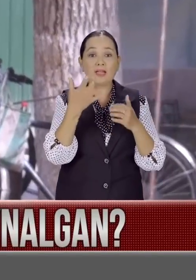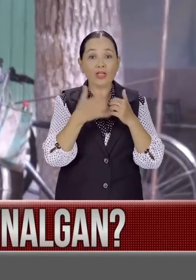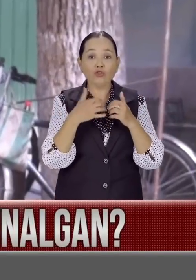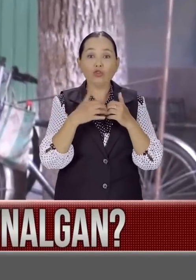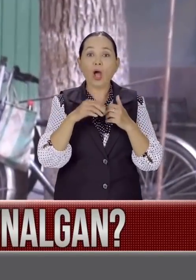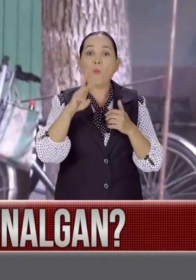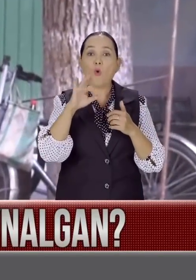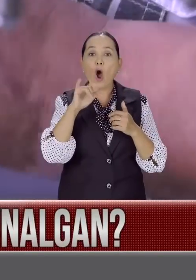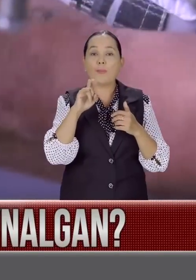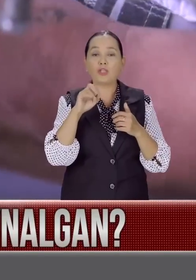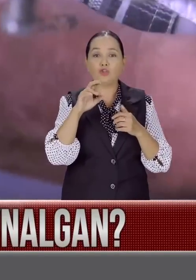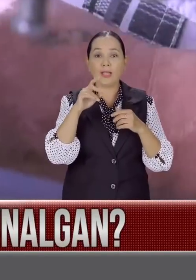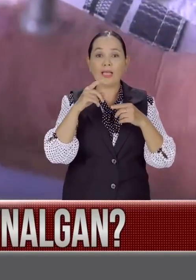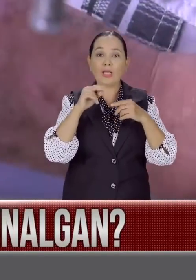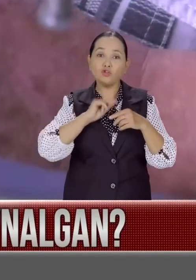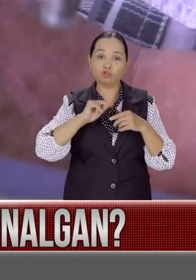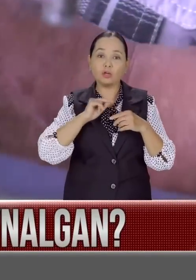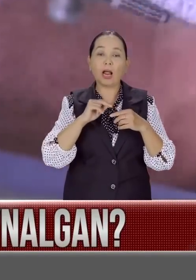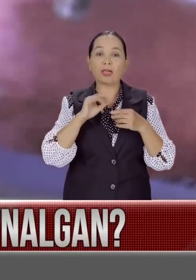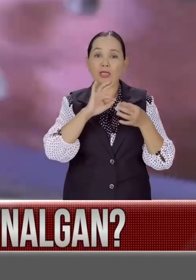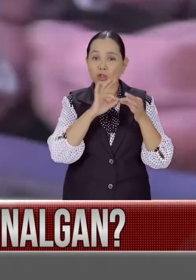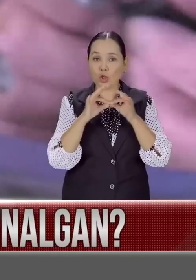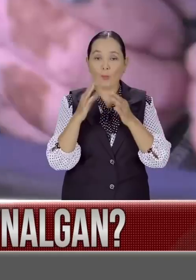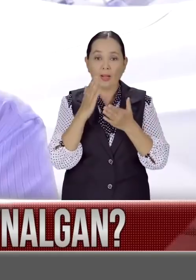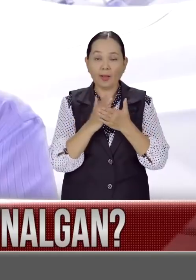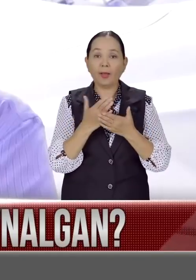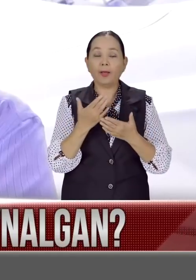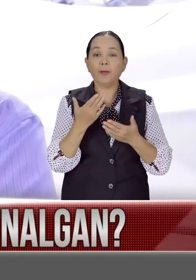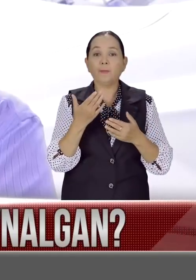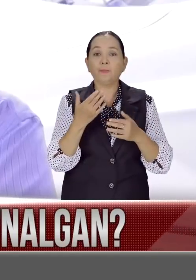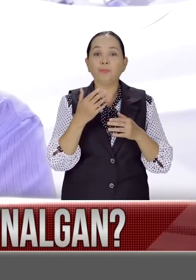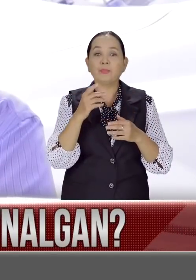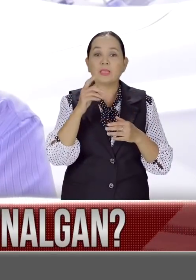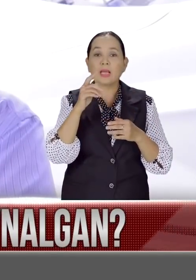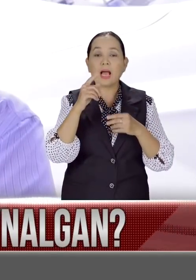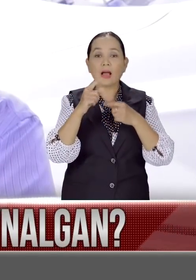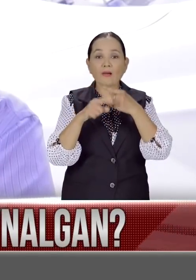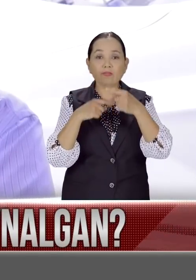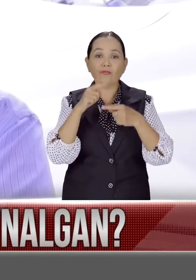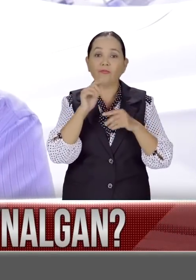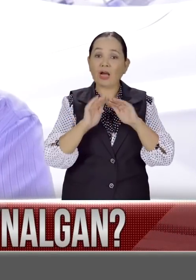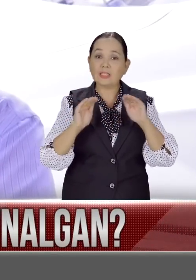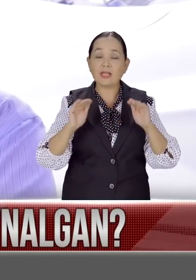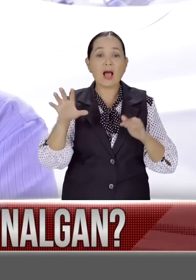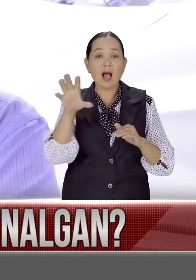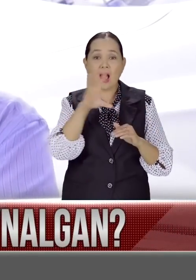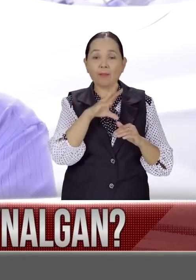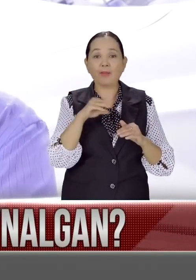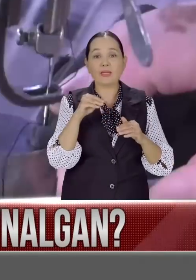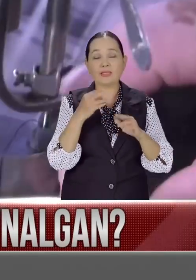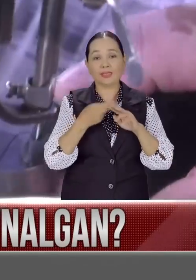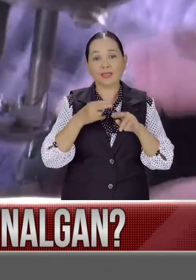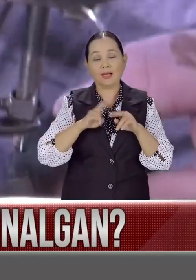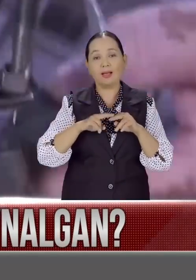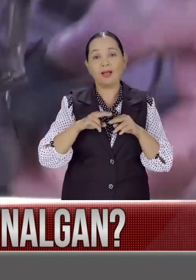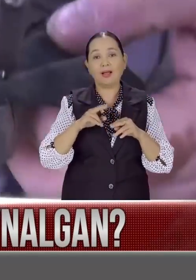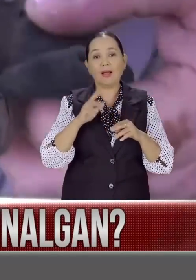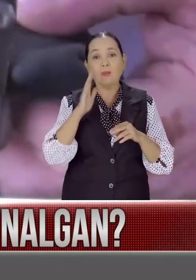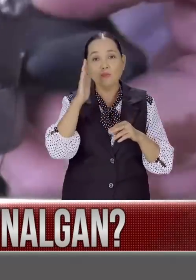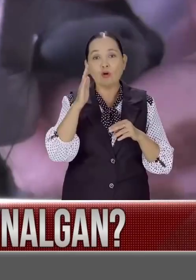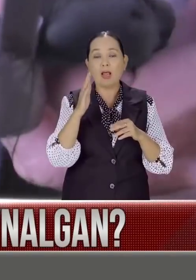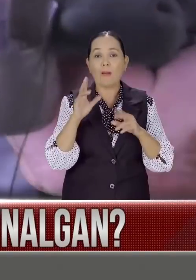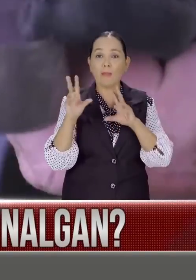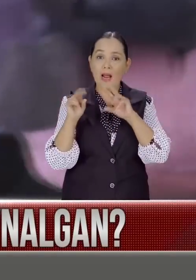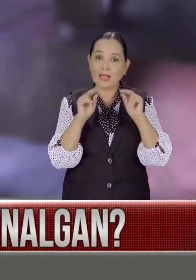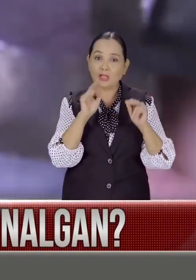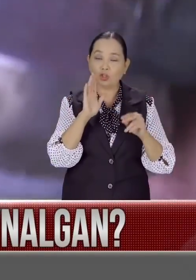ichida Muhammadjon akaning ishini puxta hisoblaydiganlari ham bor. Farzandlarimni, nevara-evaralarni hammalarini bu kishiga yuboramiz. 4-5 yildan buyon.